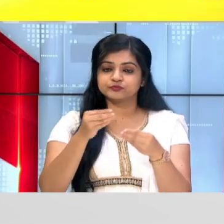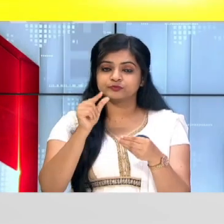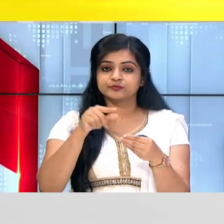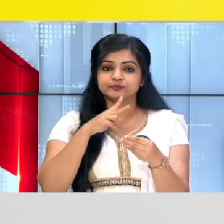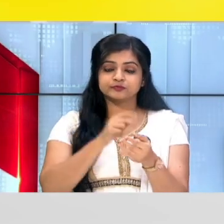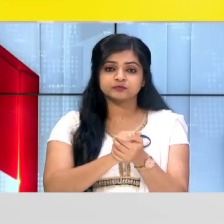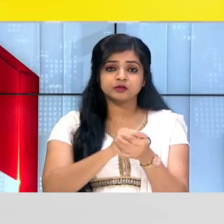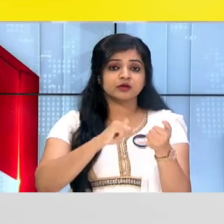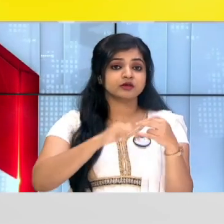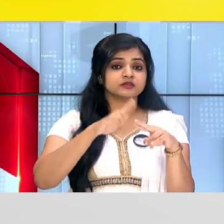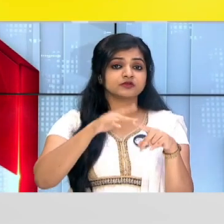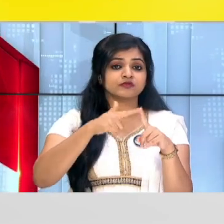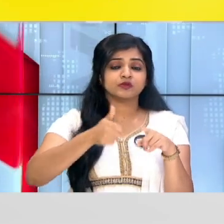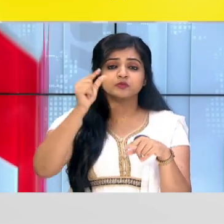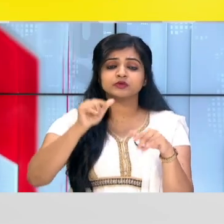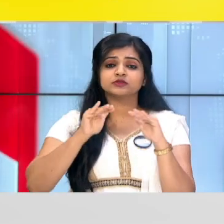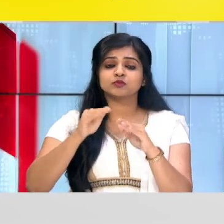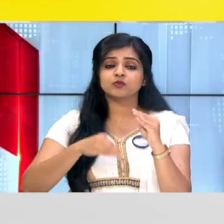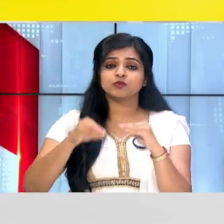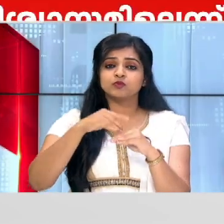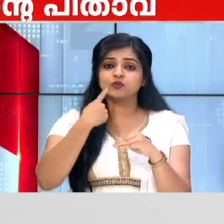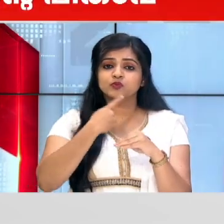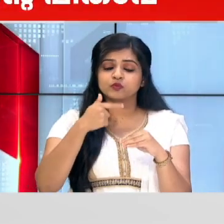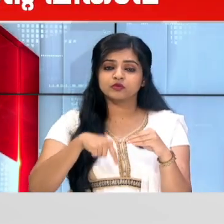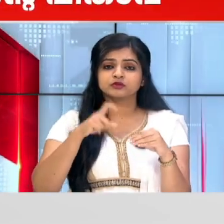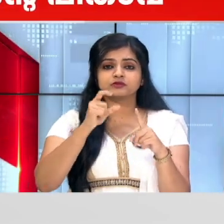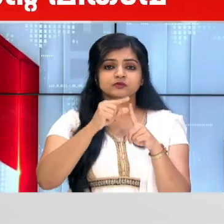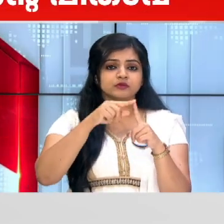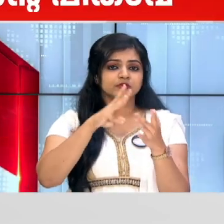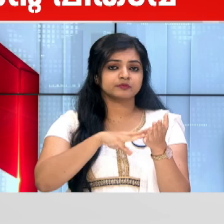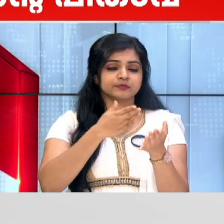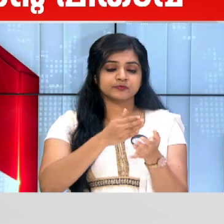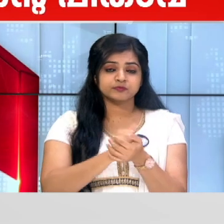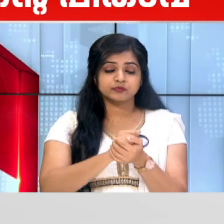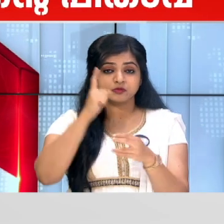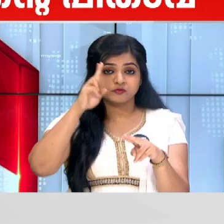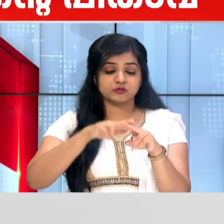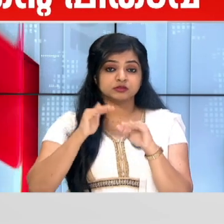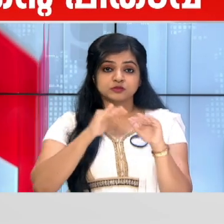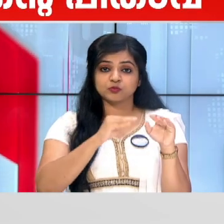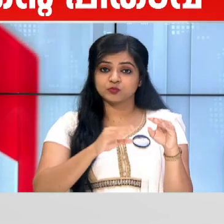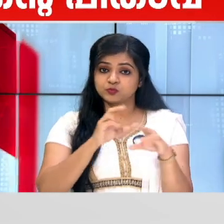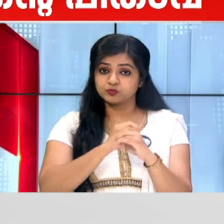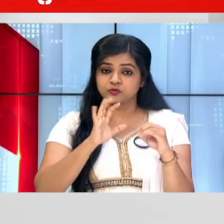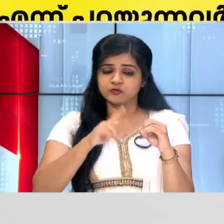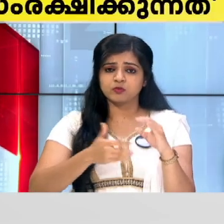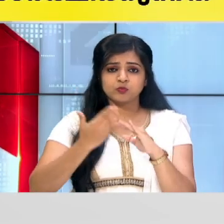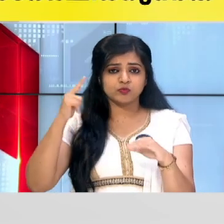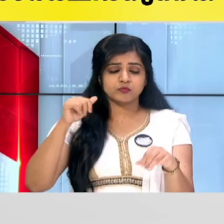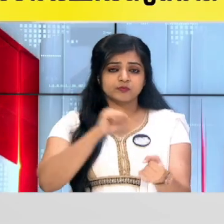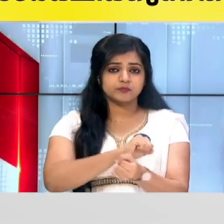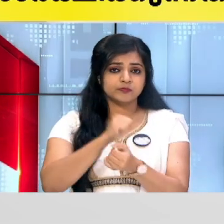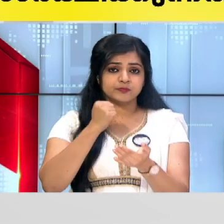അവർ തന്നെയാണ്. അവർ നേതാക്കന്മാരെയാണ് സംരക്ഷിക്കുന്നത്. ഇല്ലാന്നുണ്ടെങ്കിൽ അവരെ ഇതിനു മുമ്പേ പിടിക്കണമായിരുന്നല്ലോ.